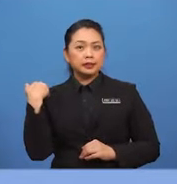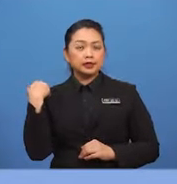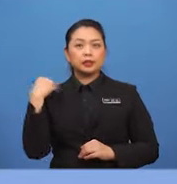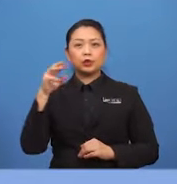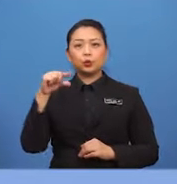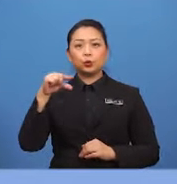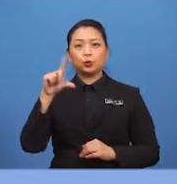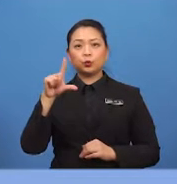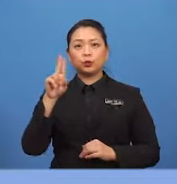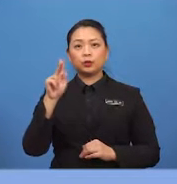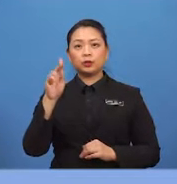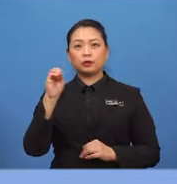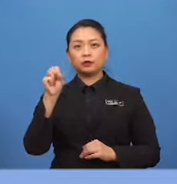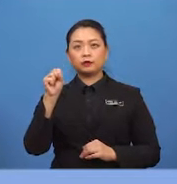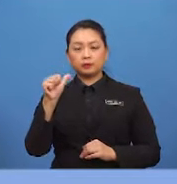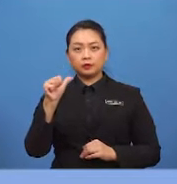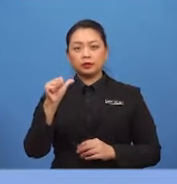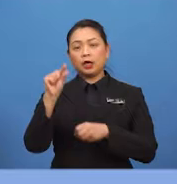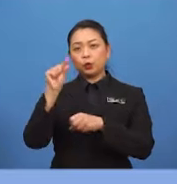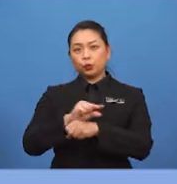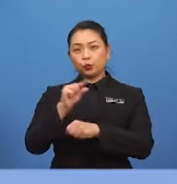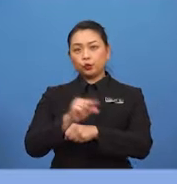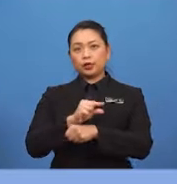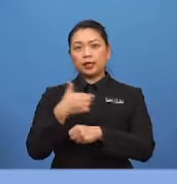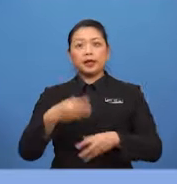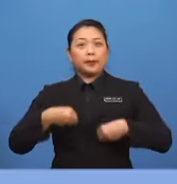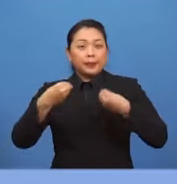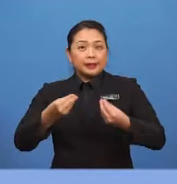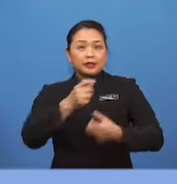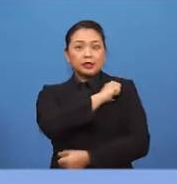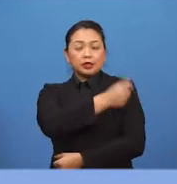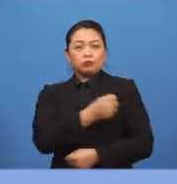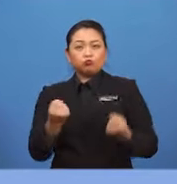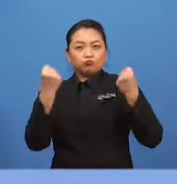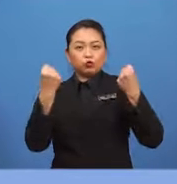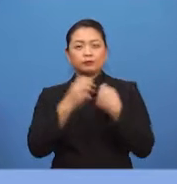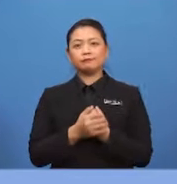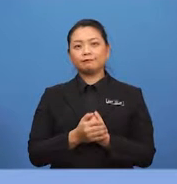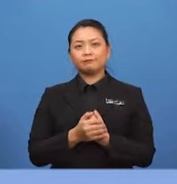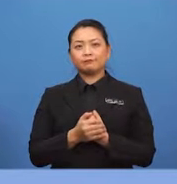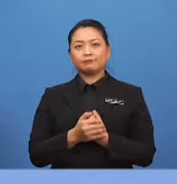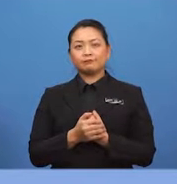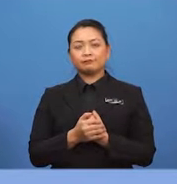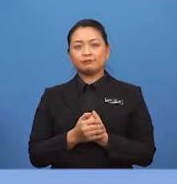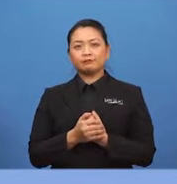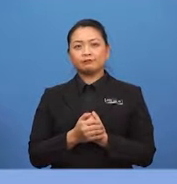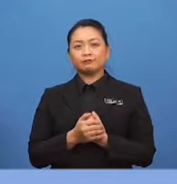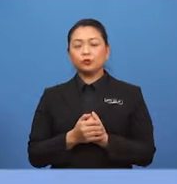glukosa. Kegunaan kanji adalah untuk memberikan tenaga. Bagi polimer